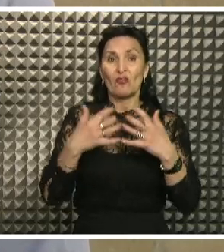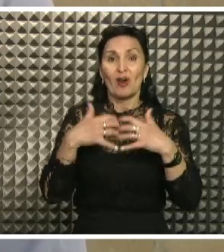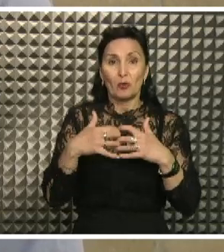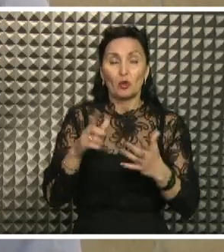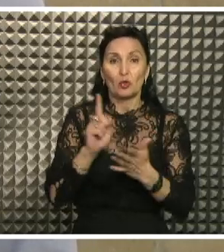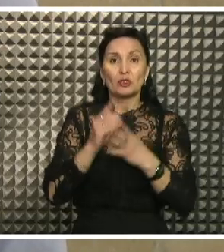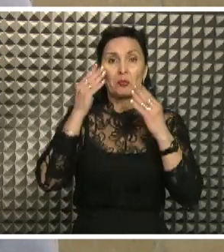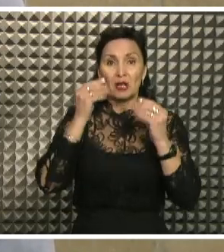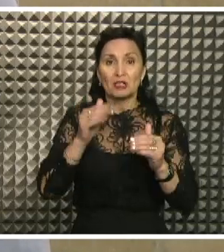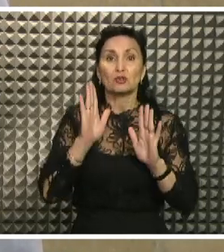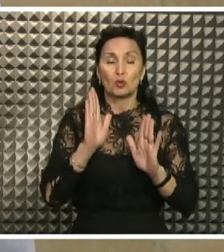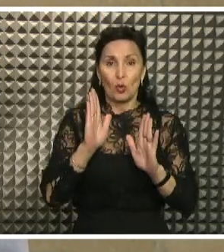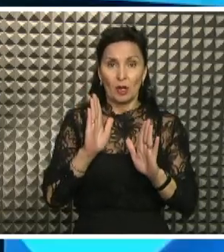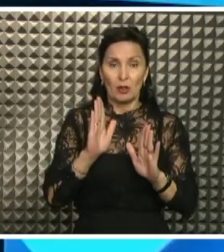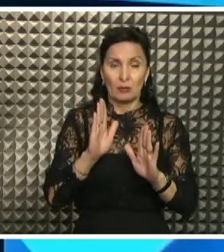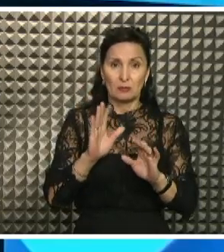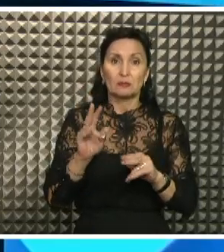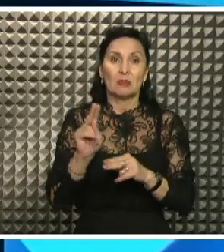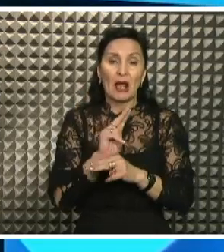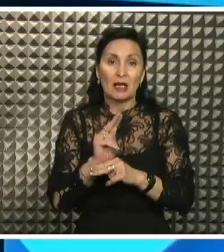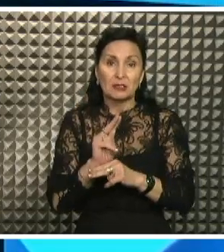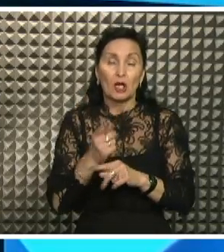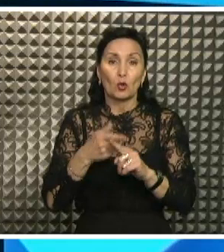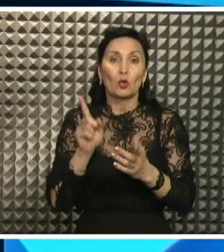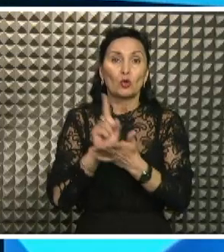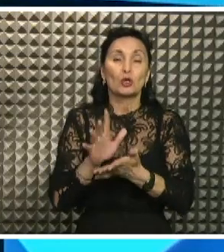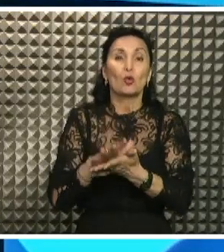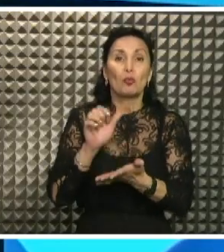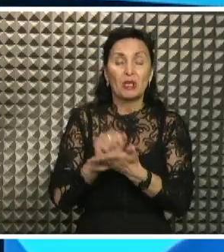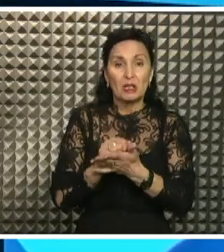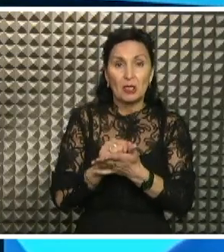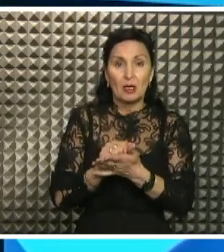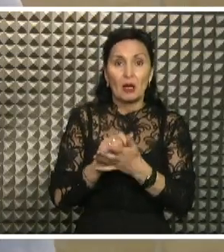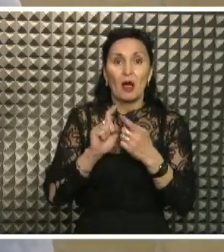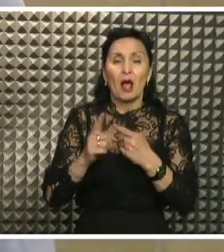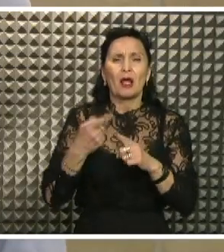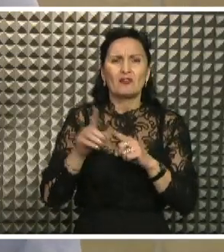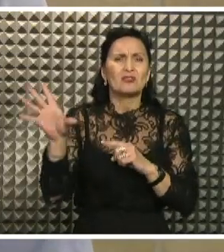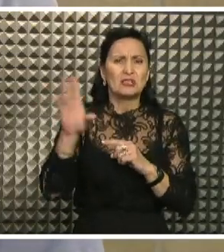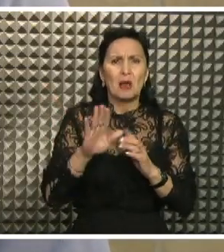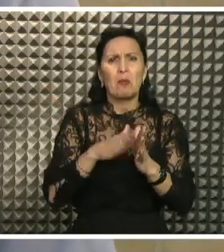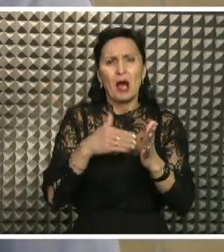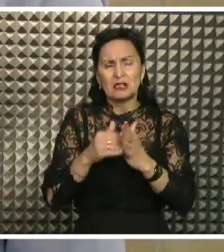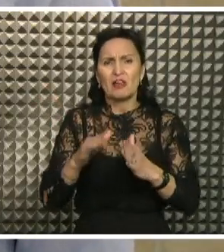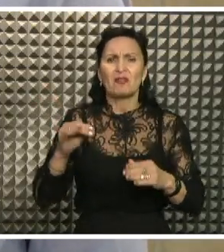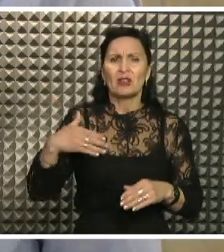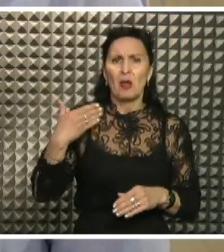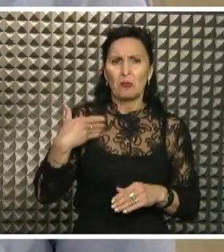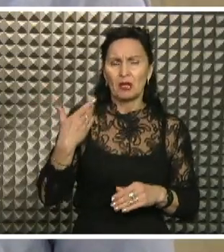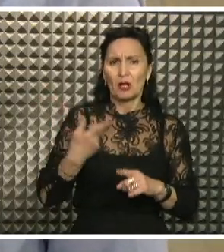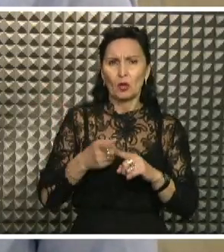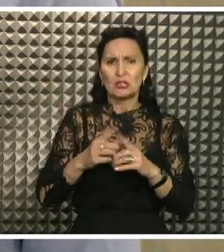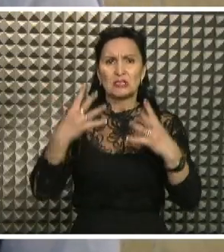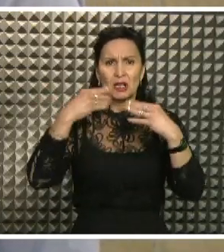должно подействовать только цитотоксический лимфоцит, который должен убить ее. Поэтому все аромамасла или количество витаминов, которые вы